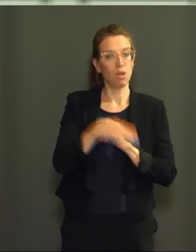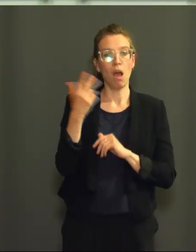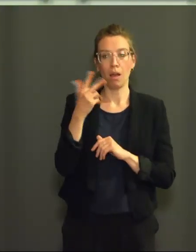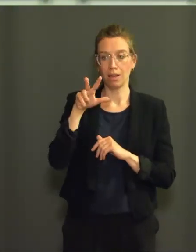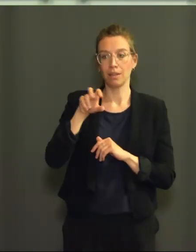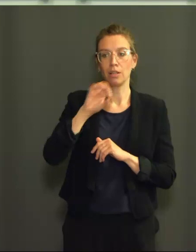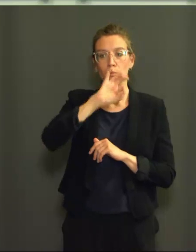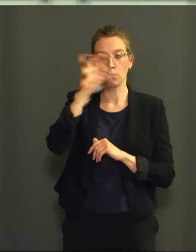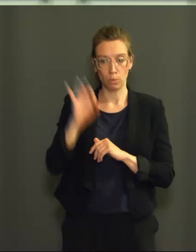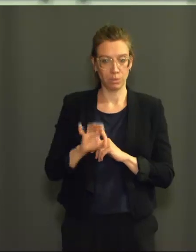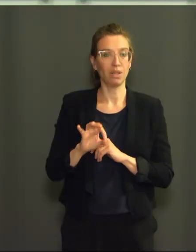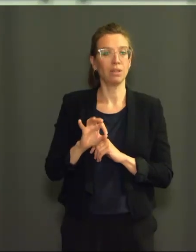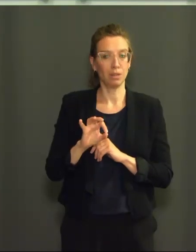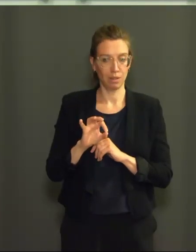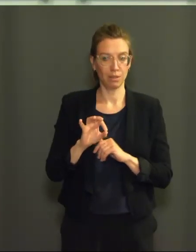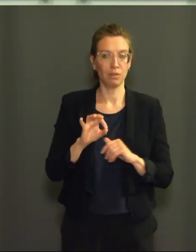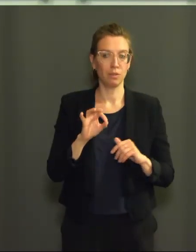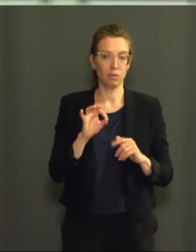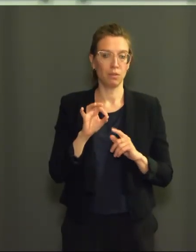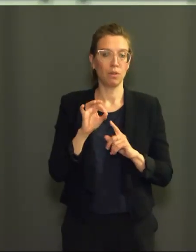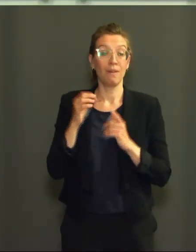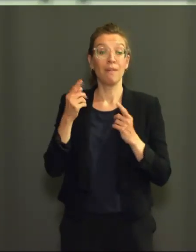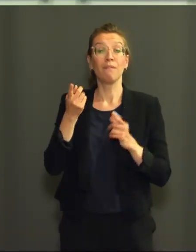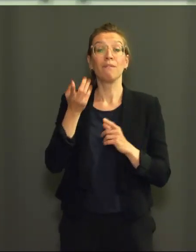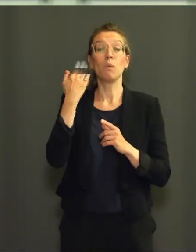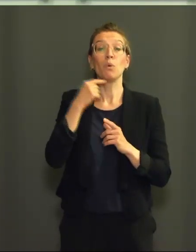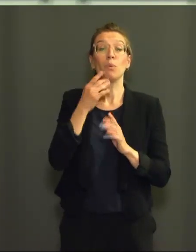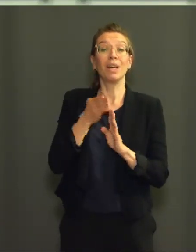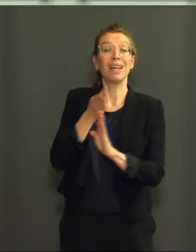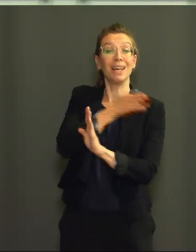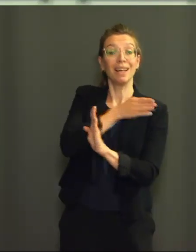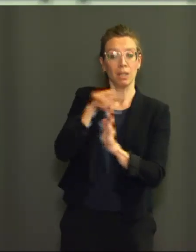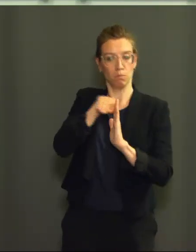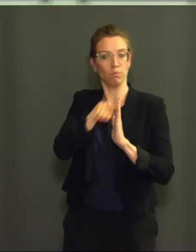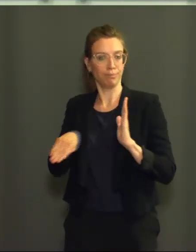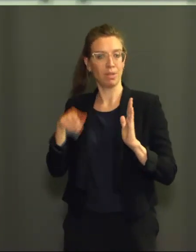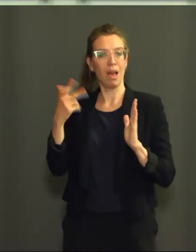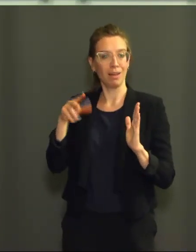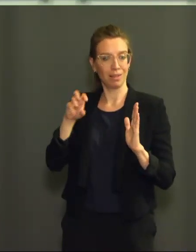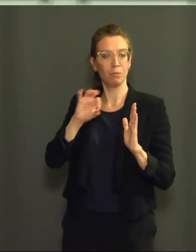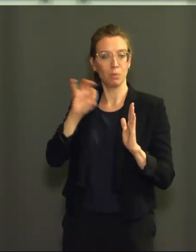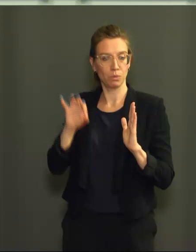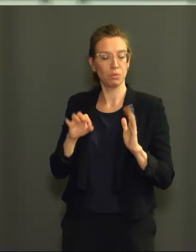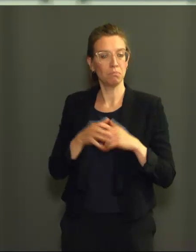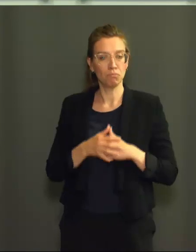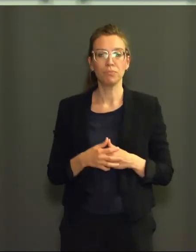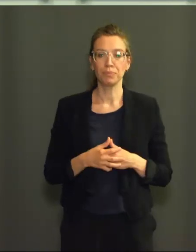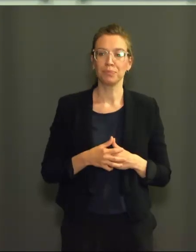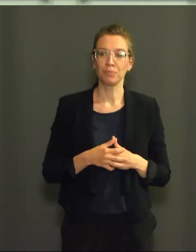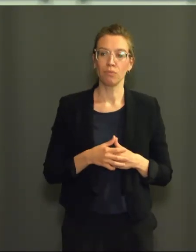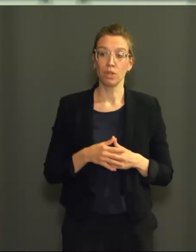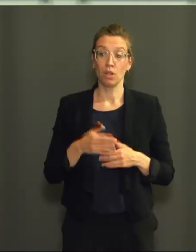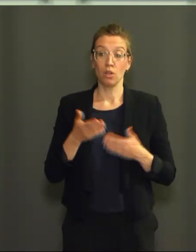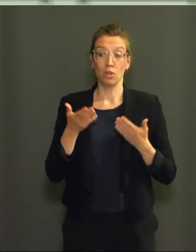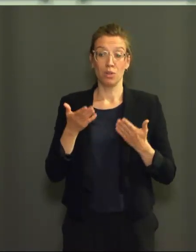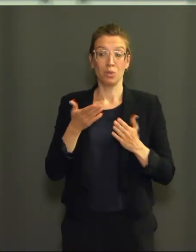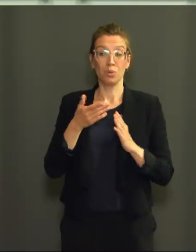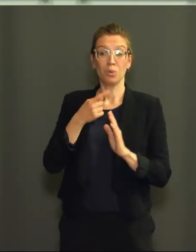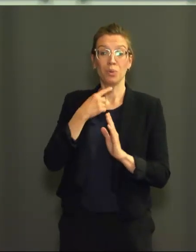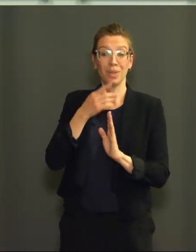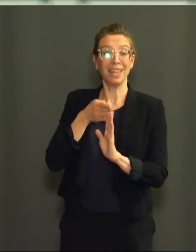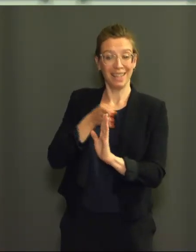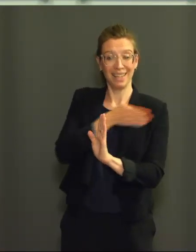op weekbasis. Vanaf vandaag ligt Pinkstermaandag niet langer in de vergelijkingsperiode.